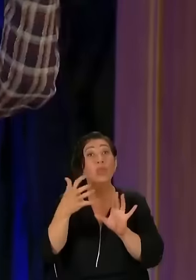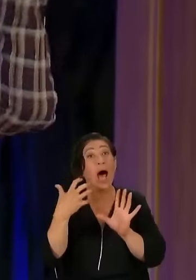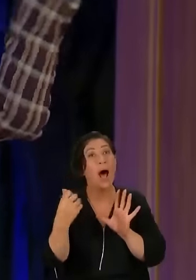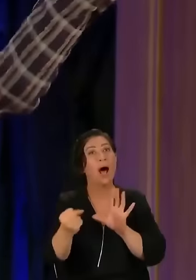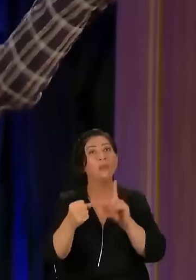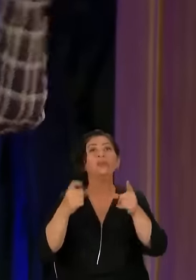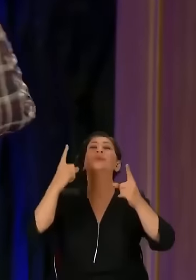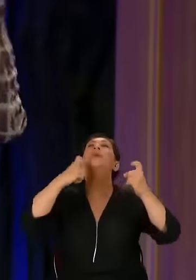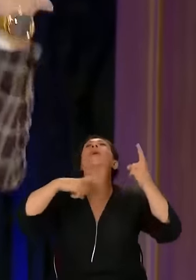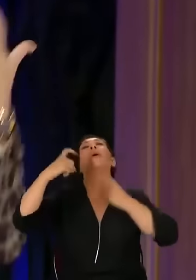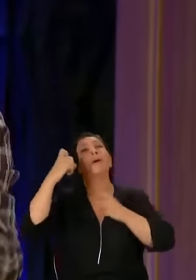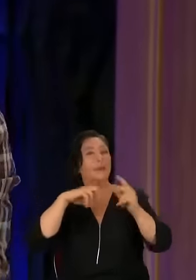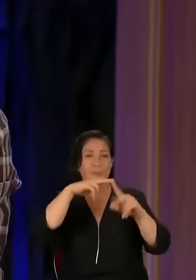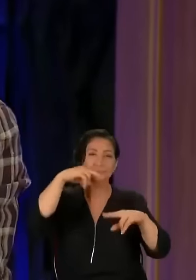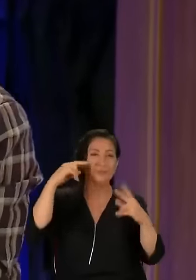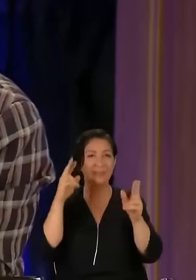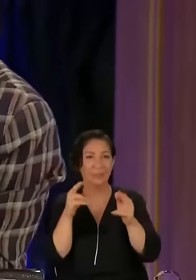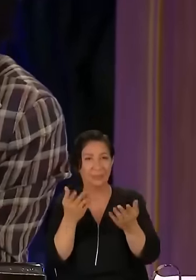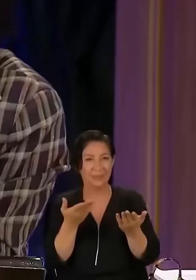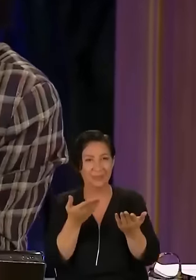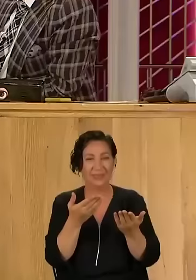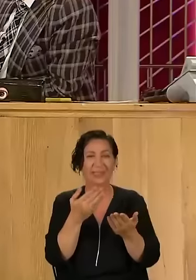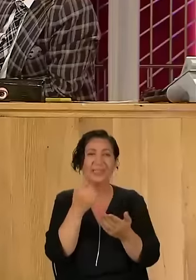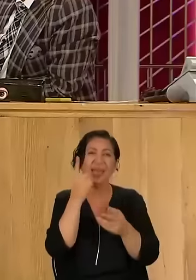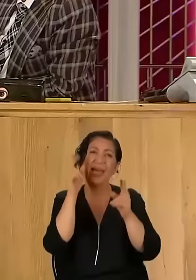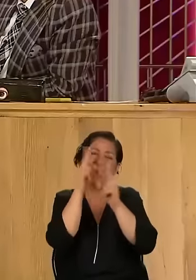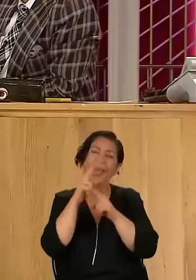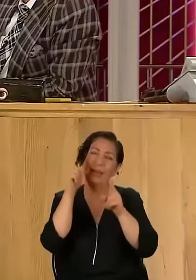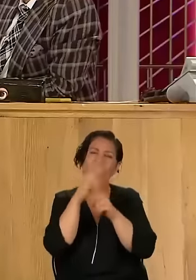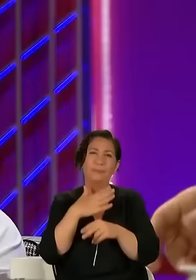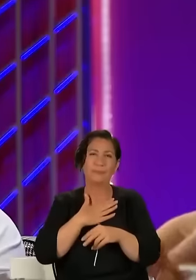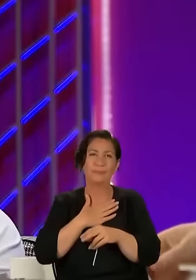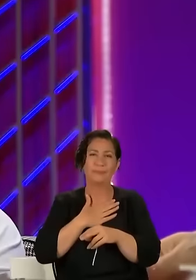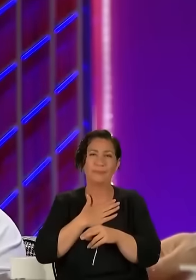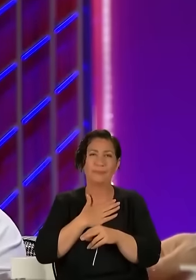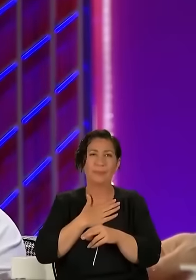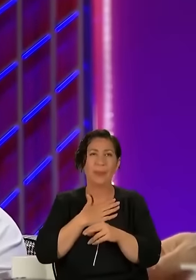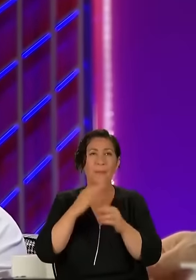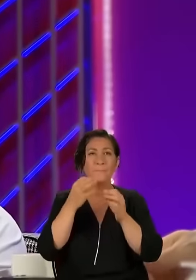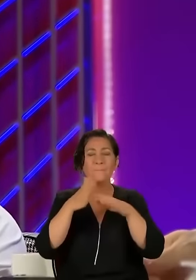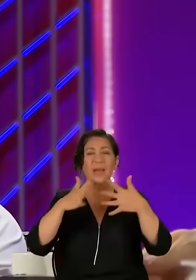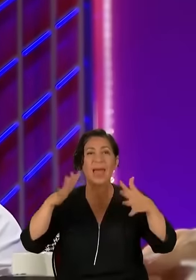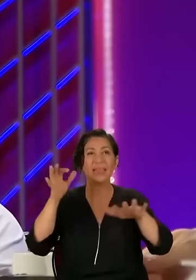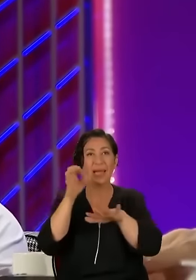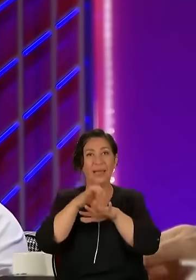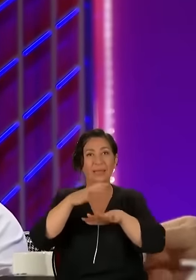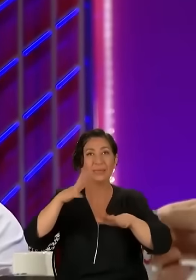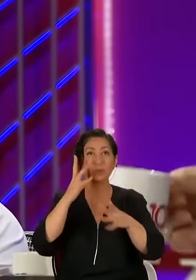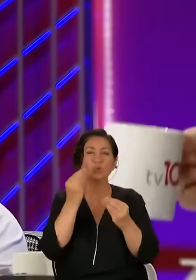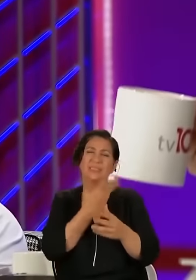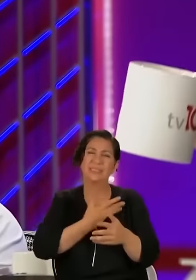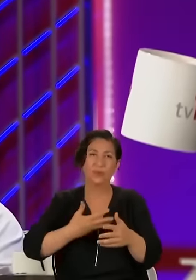al, bununla kokun falan yani. Tek hayalim ben pırlantayı çok seviyorum.